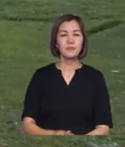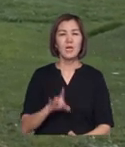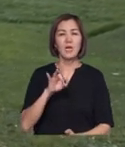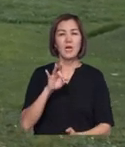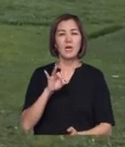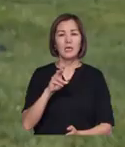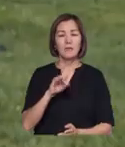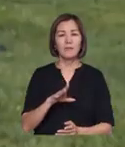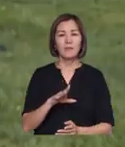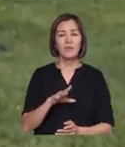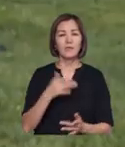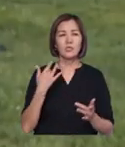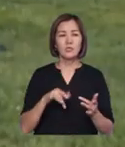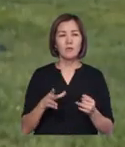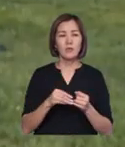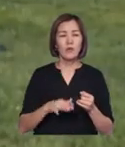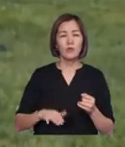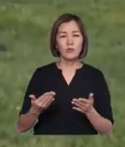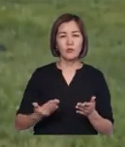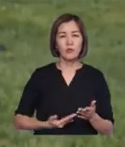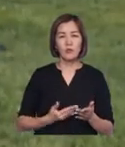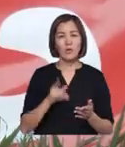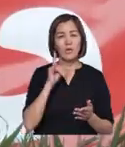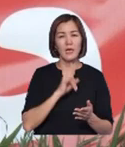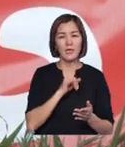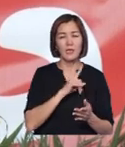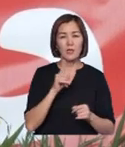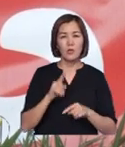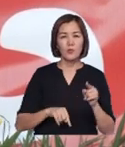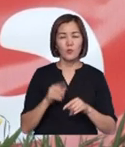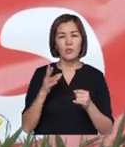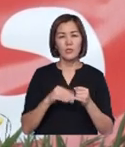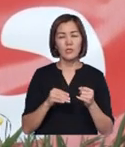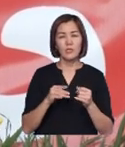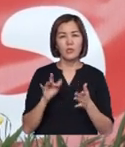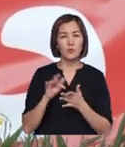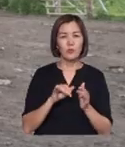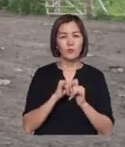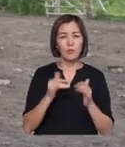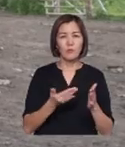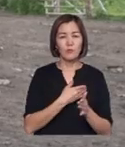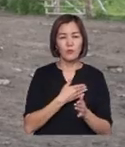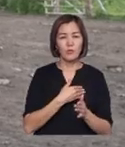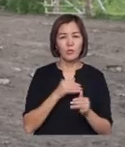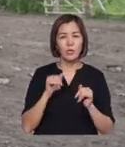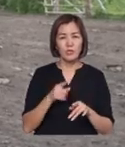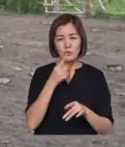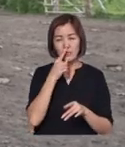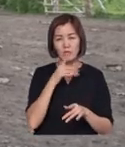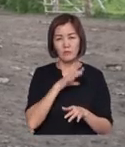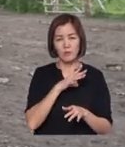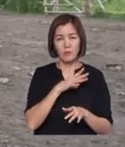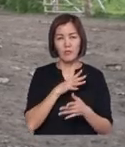Райымбек ауданының Жамбыл ауылдық округінің тұрғыны Алия Құрманиязова туған жерінде туризмді дамытуды көздейді. Бұл шешімді жақын күндері